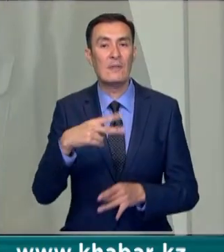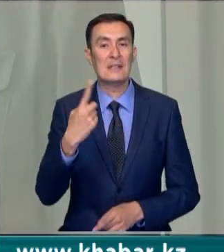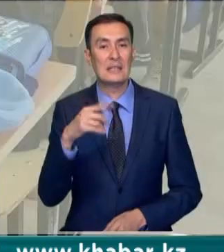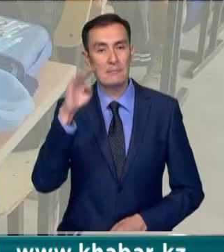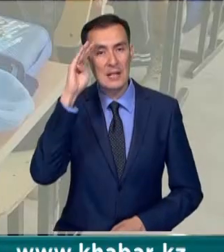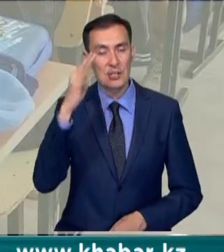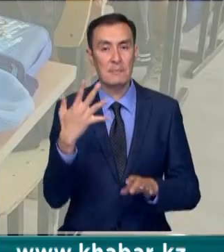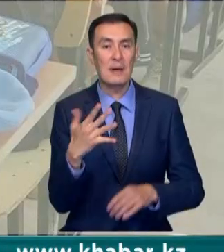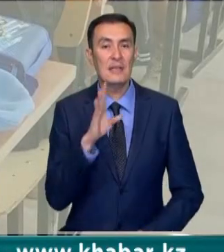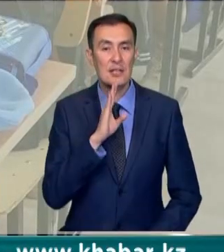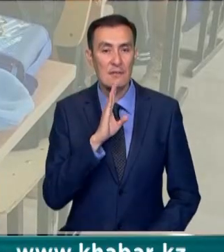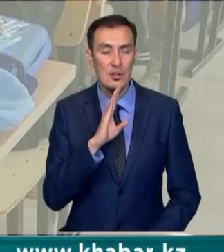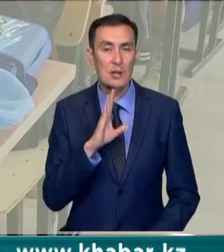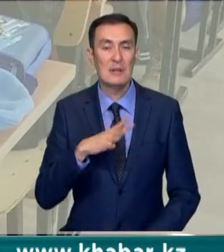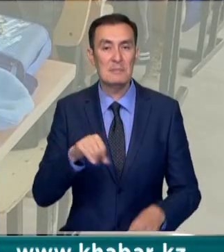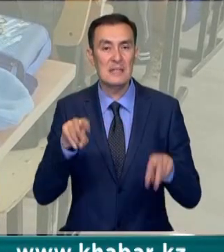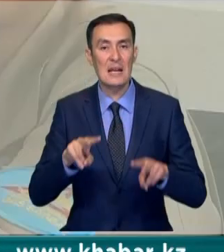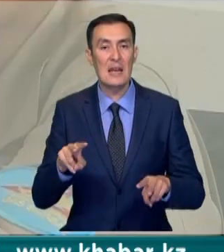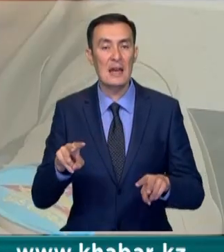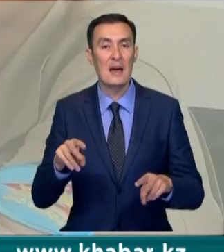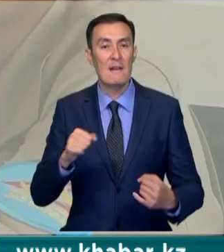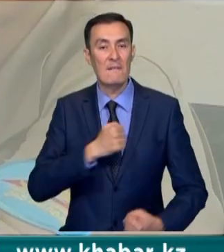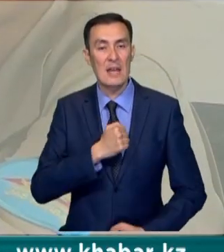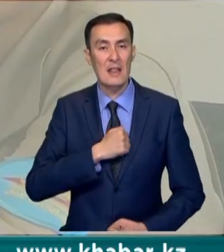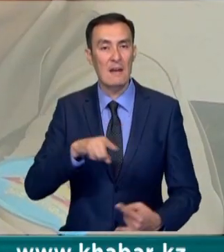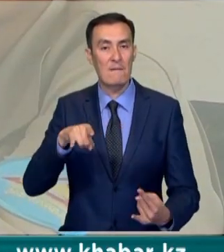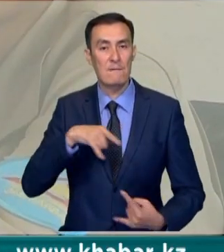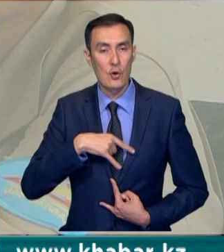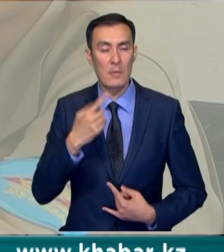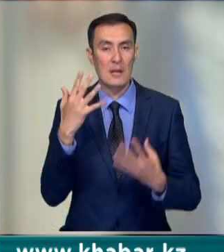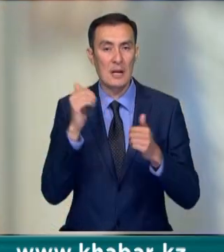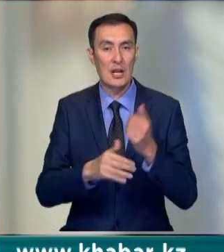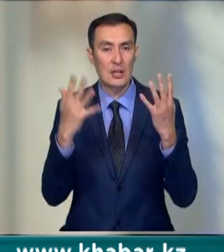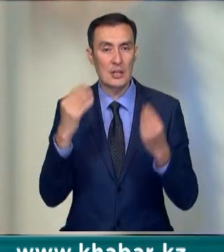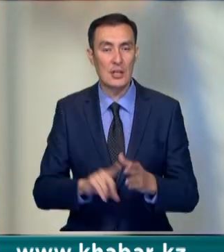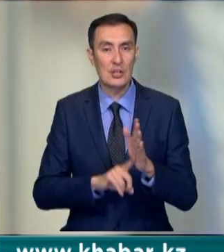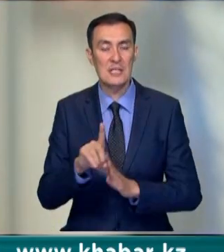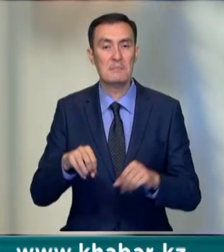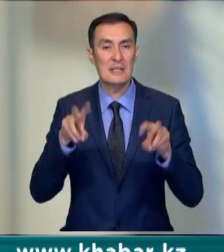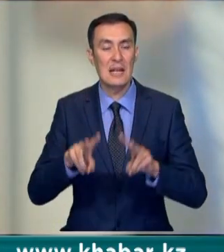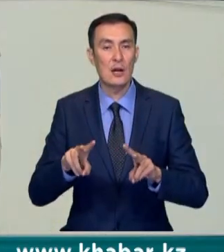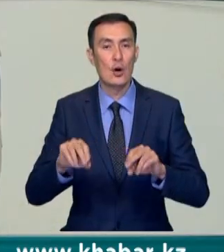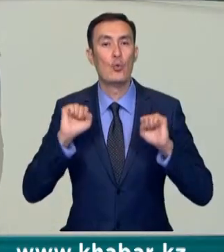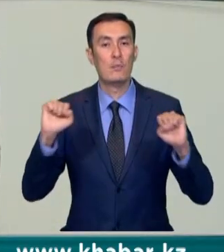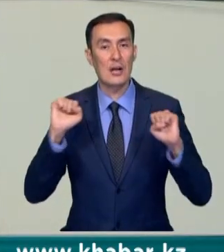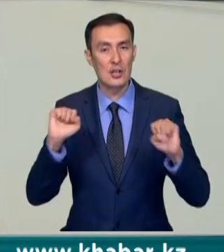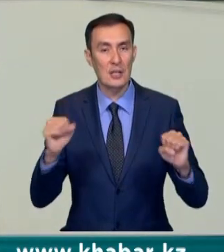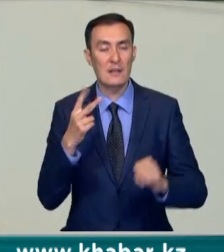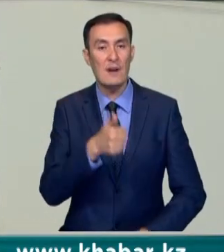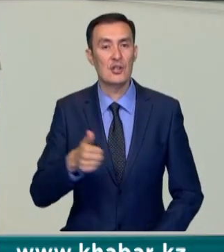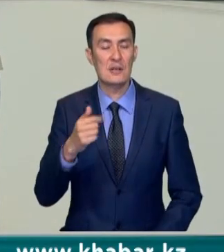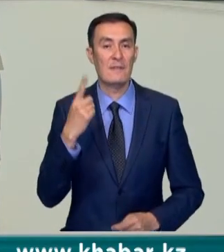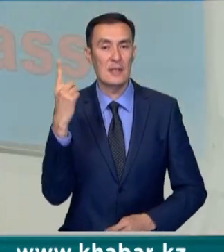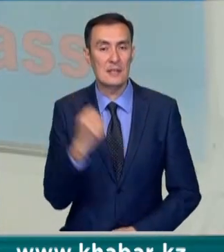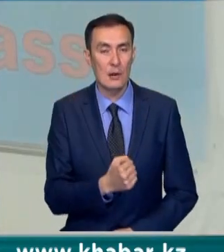21 мальчика и 5 девочек шита специальная форма. Каждый учебный день они начинают со специальных упражнений. 2 часа в